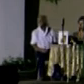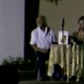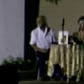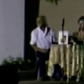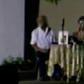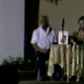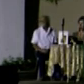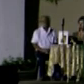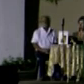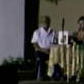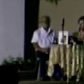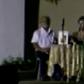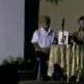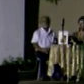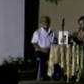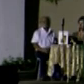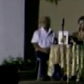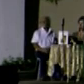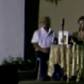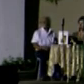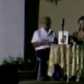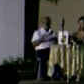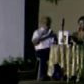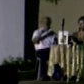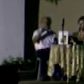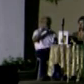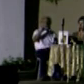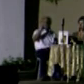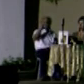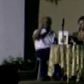στην ανέγγιχτη ομορφιά των λουδιών.